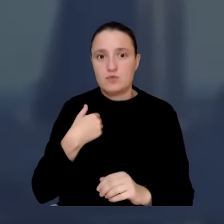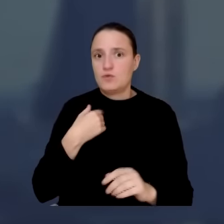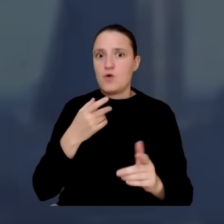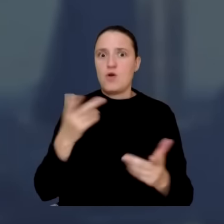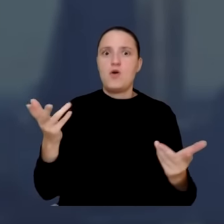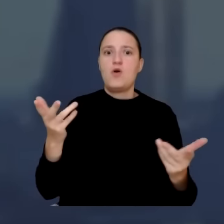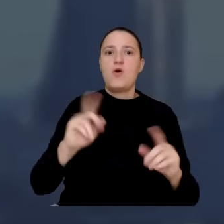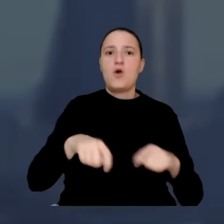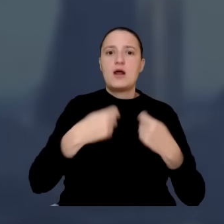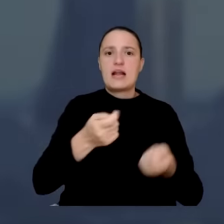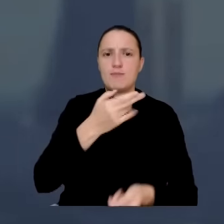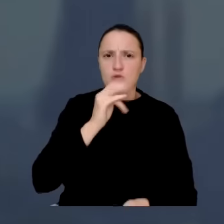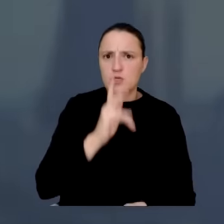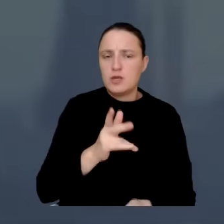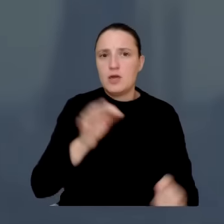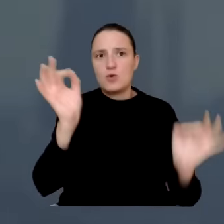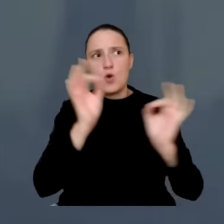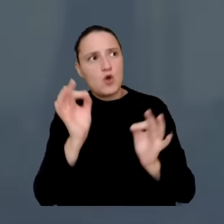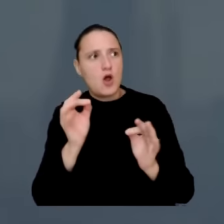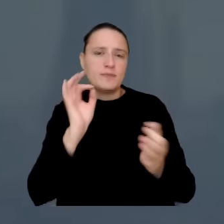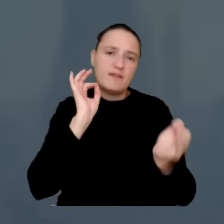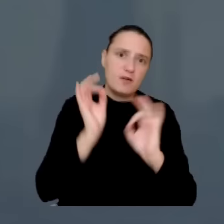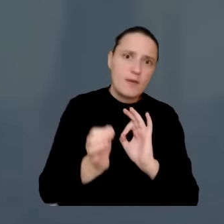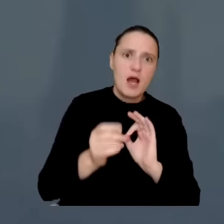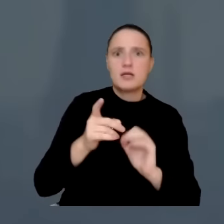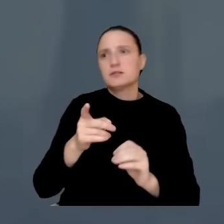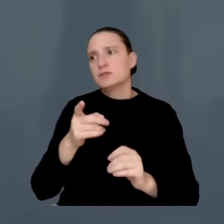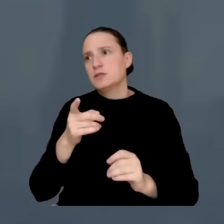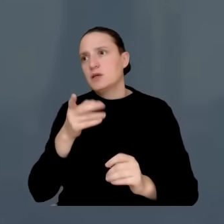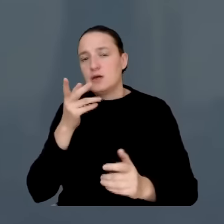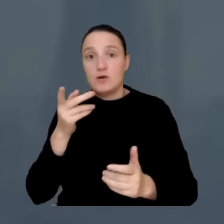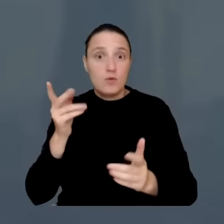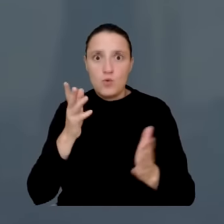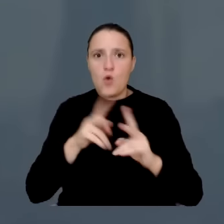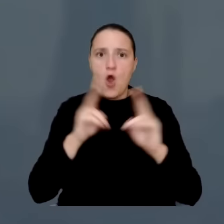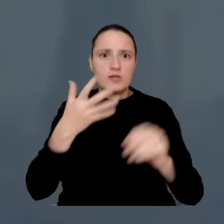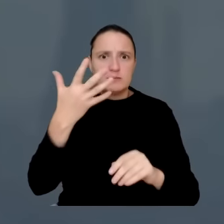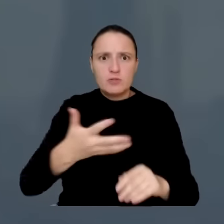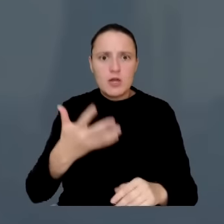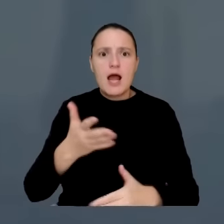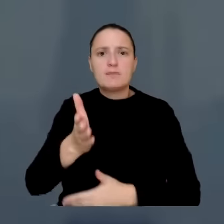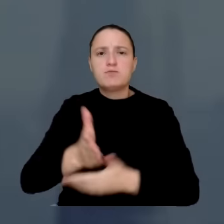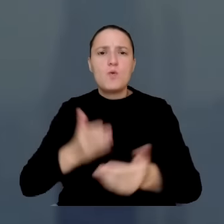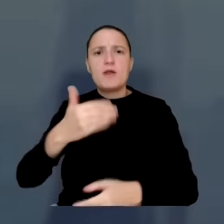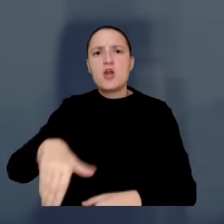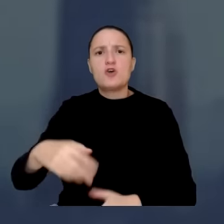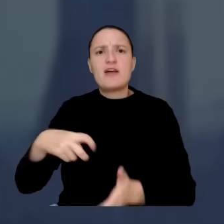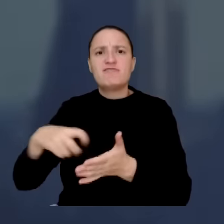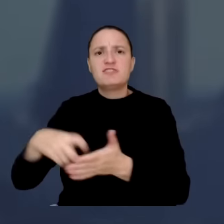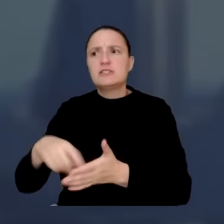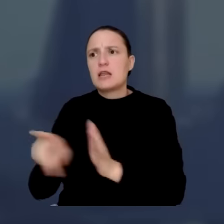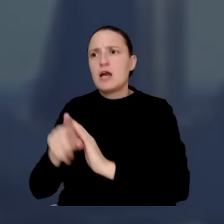raporcie nick porażający raport nick i tak dalej miażdżący w ciągu pó miliona wi Rosjanom a w